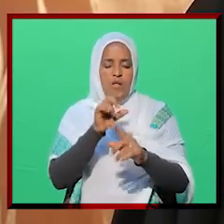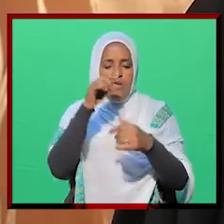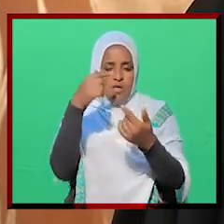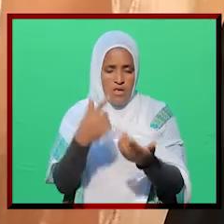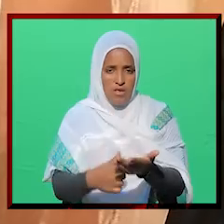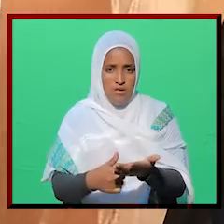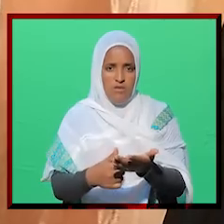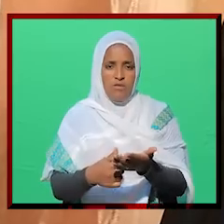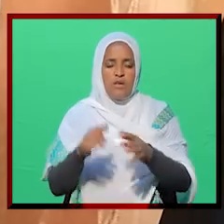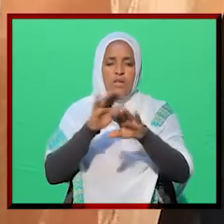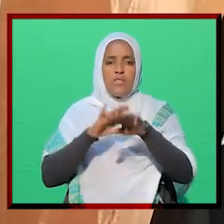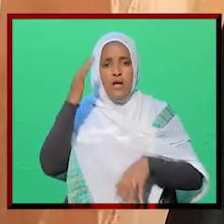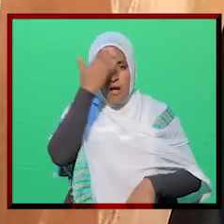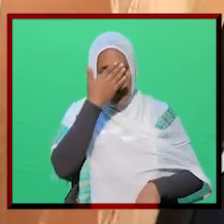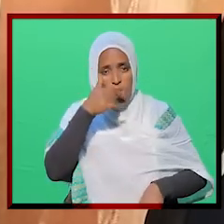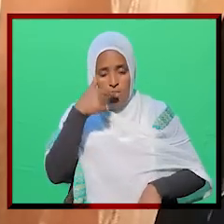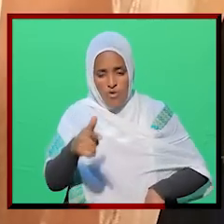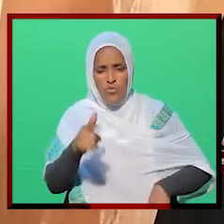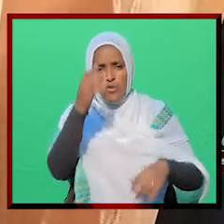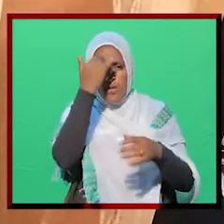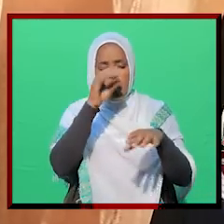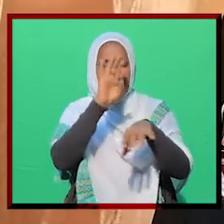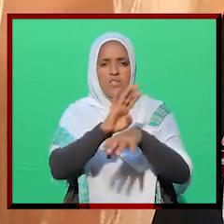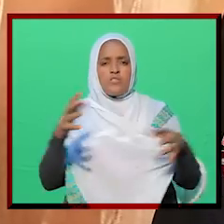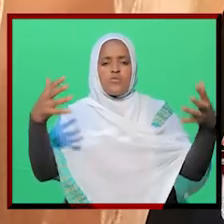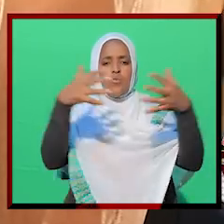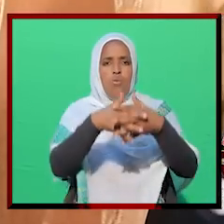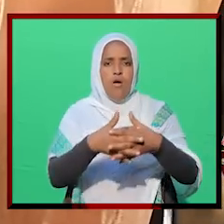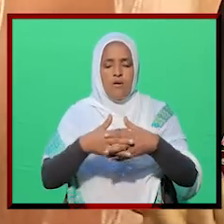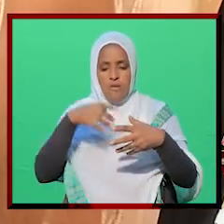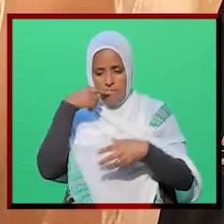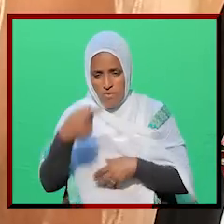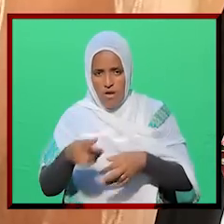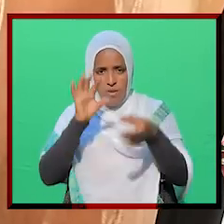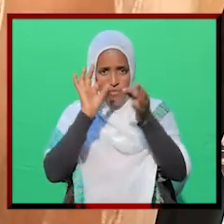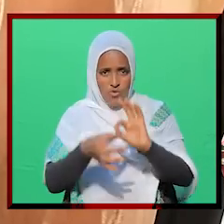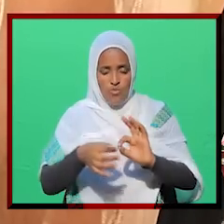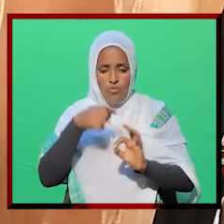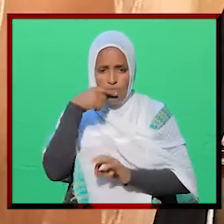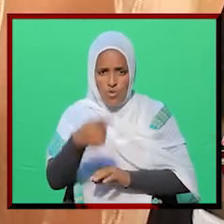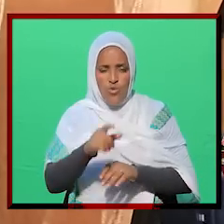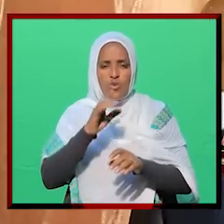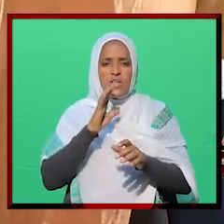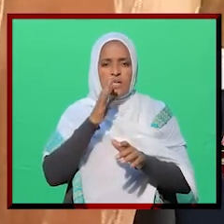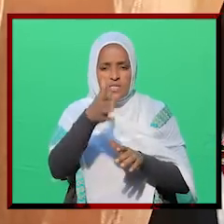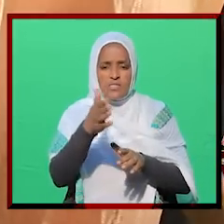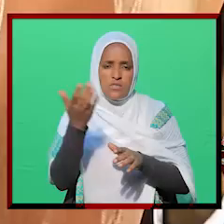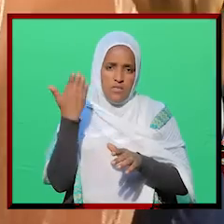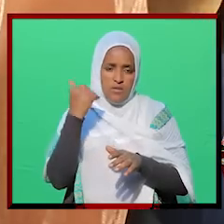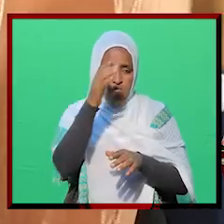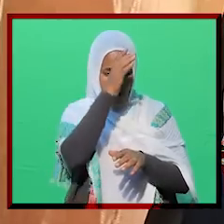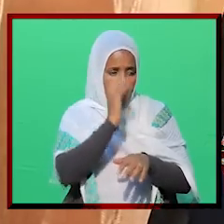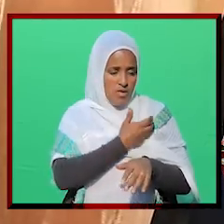ነው። አሁን ይህን ተቀባ የሚለውን ቃል ለምንድን ነው ቤተ ክርስቲያን ተዋሃደ ብላ የምትተረጉመው የሚለውን